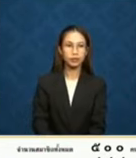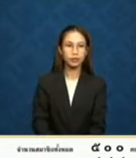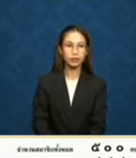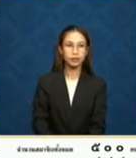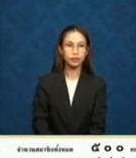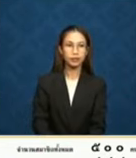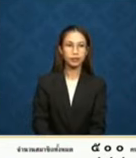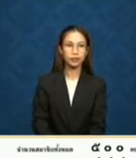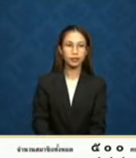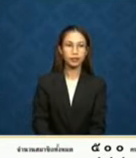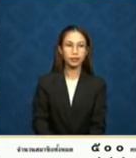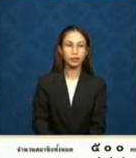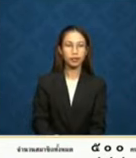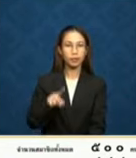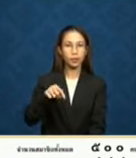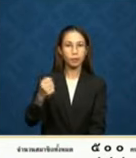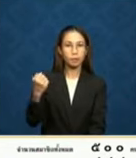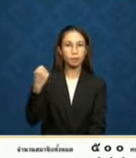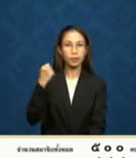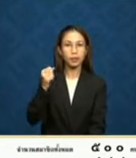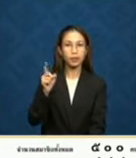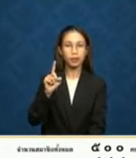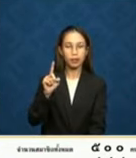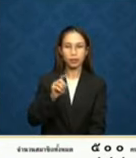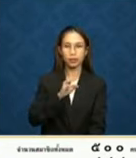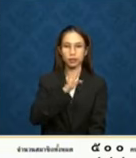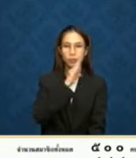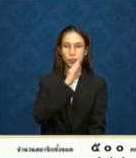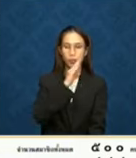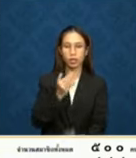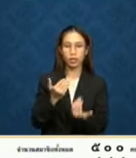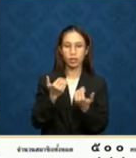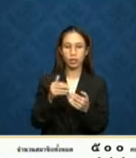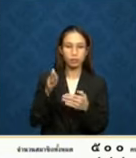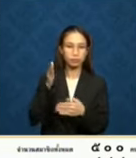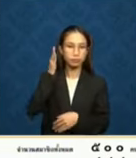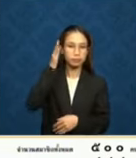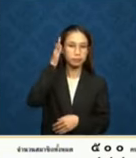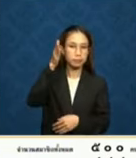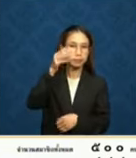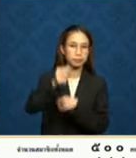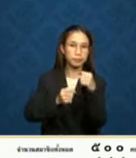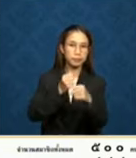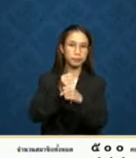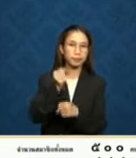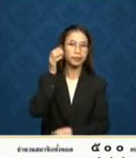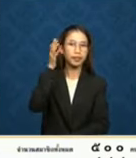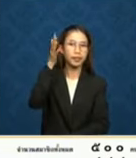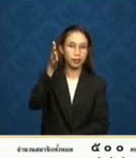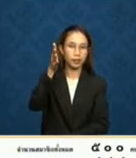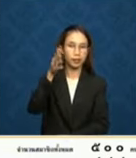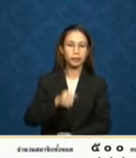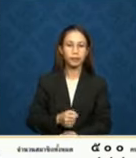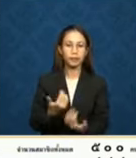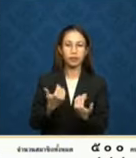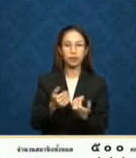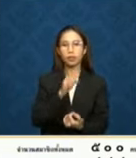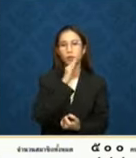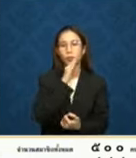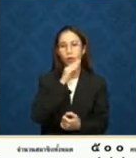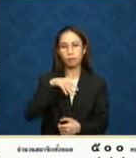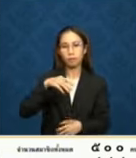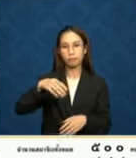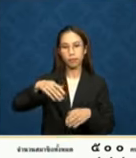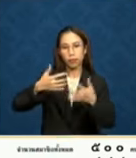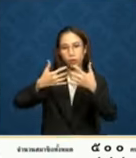นใจนะครับว่าในระยะเวลาต่จากนี้ไปอ 5 ปีเมื่อมีการตั้งโร